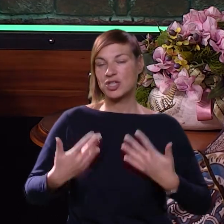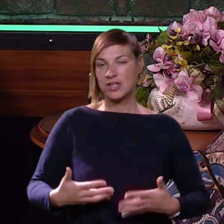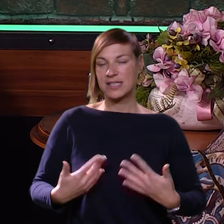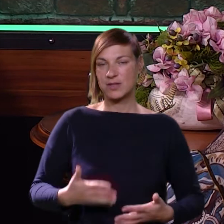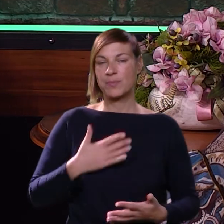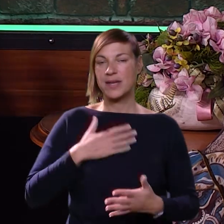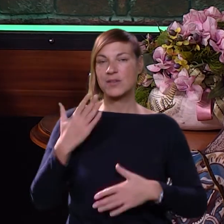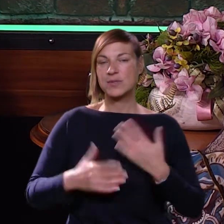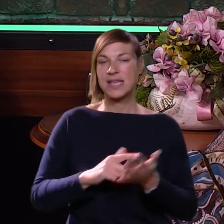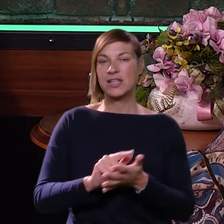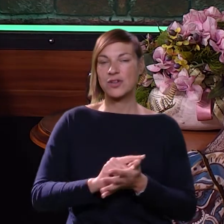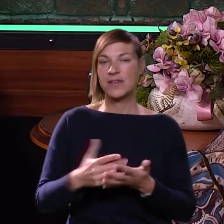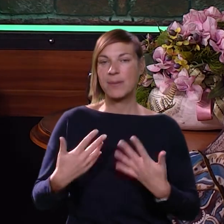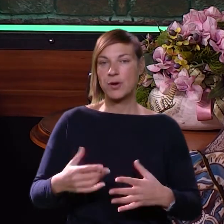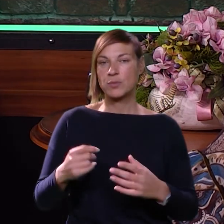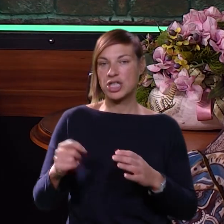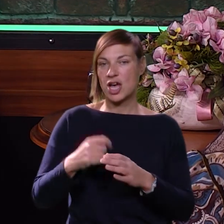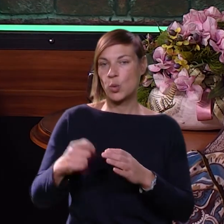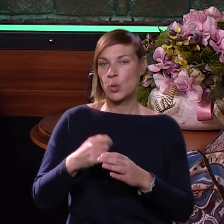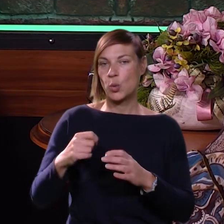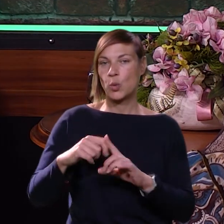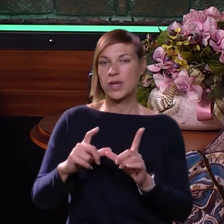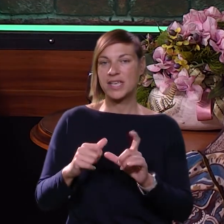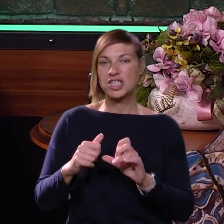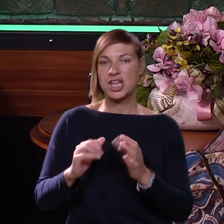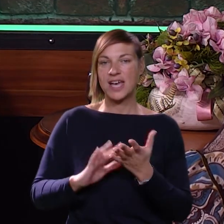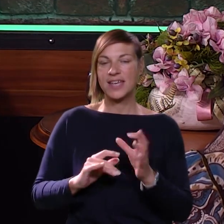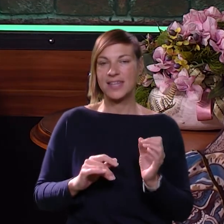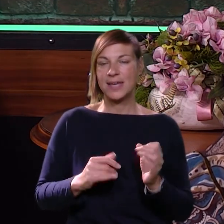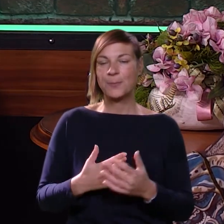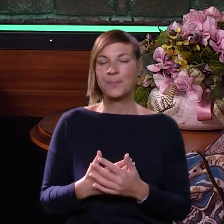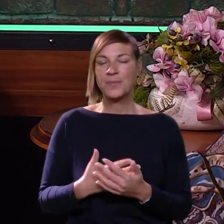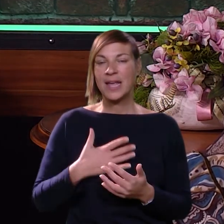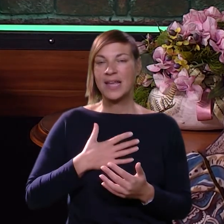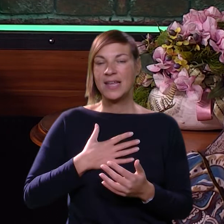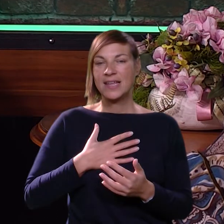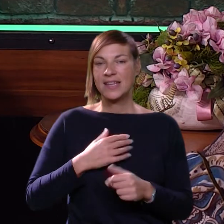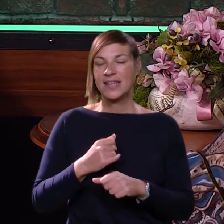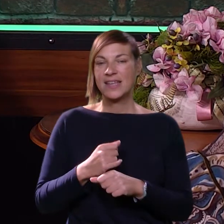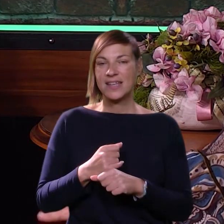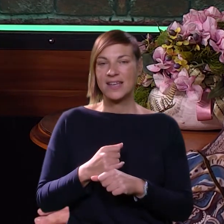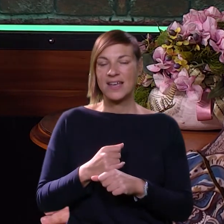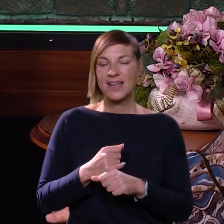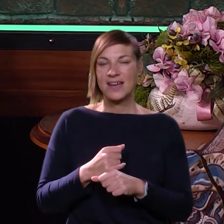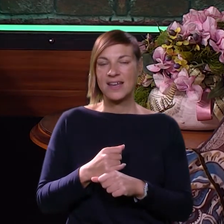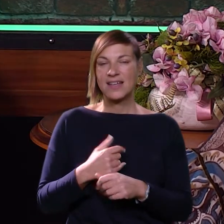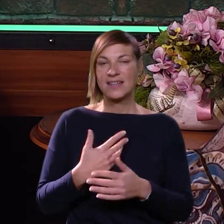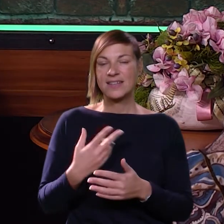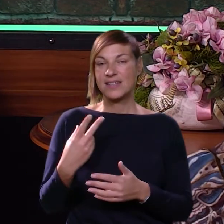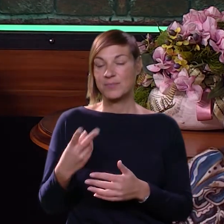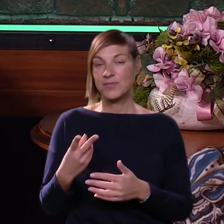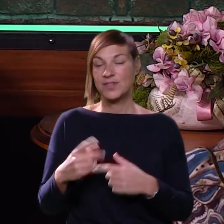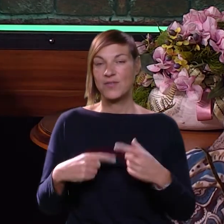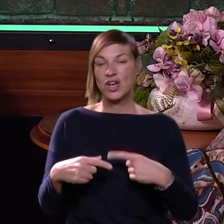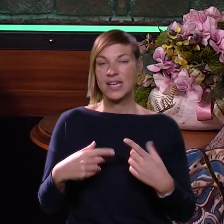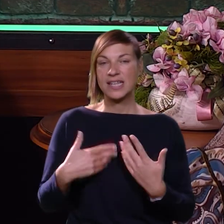nas opušta. Mene u zadnje vrijeme jako opušta kukičanje. Dakle, ja radim... To je neki mir. Da, ja